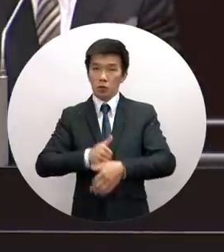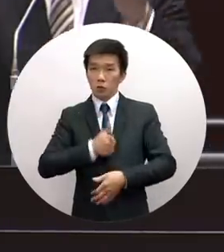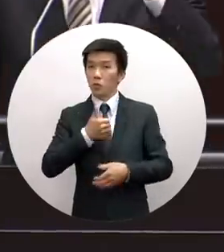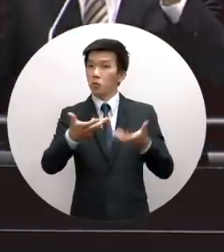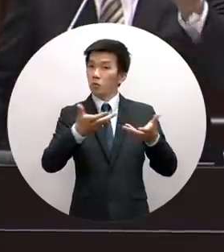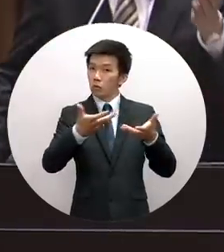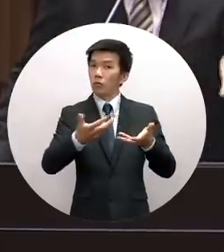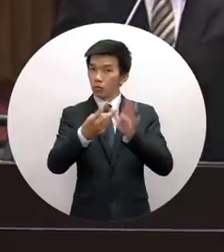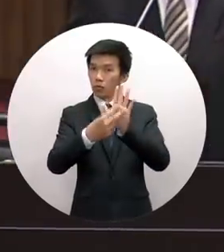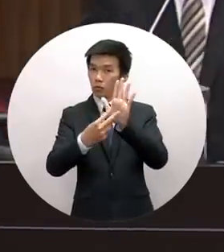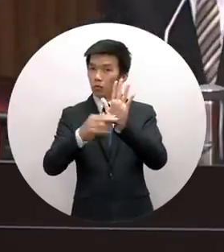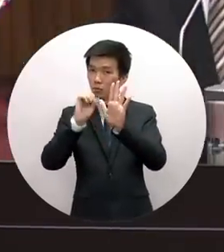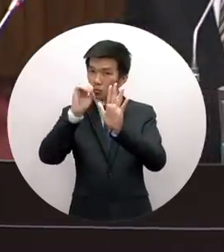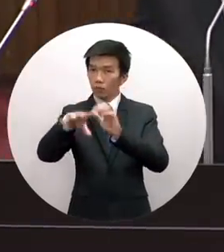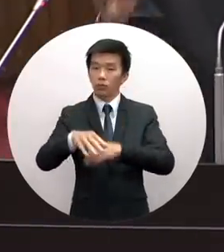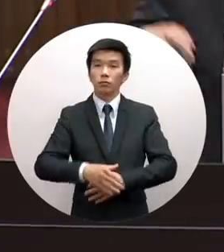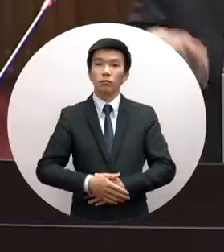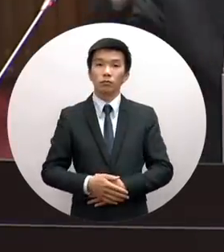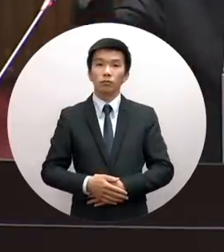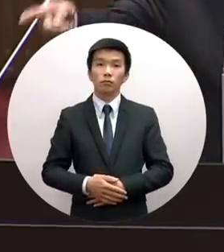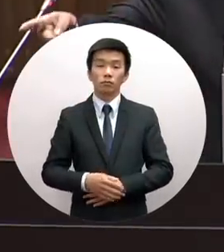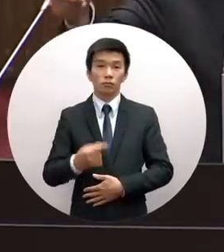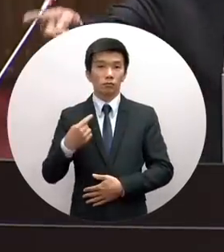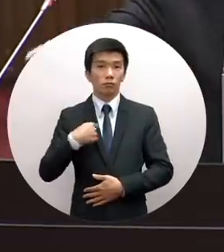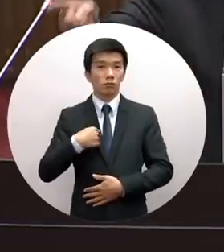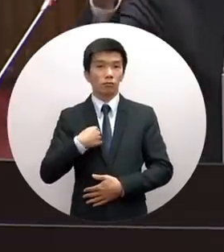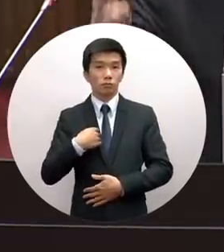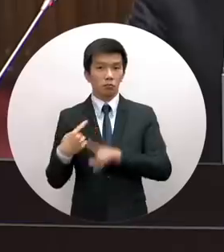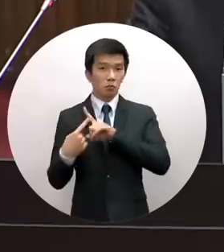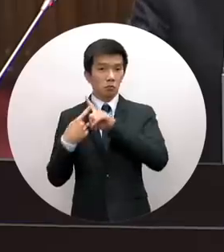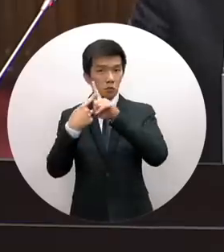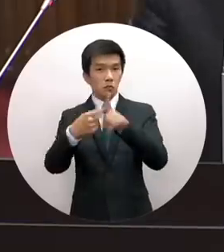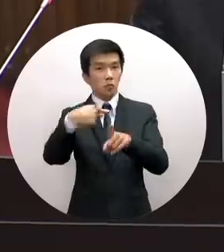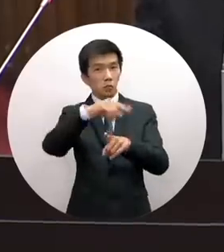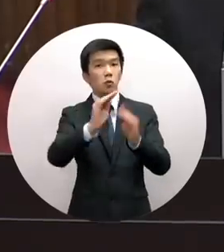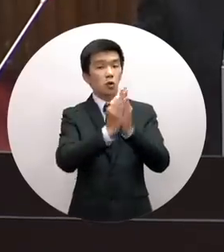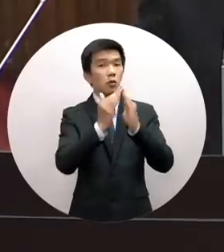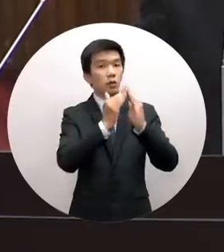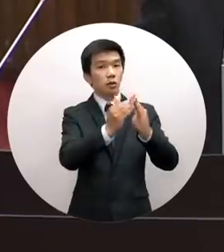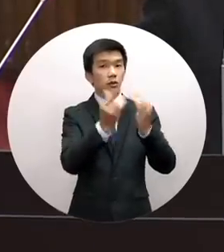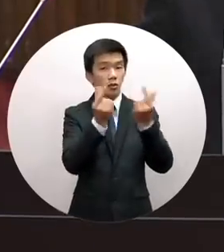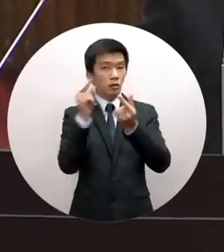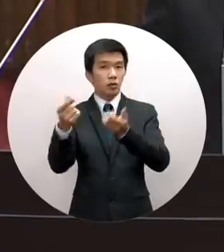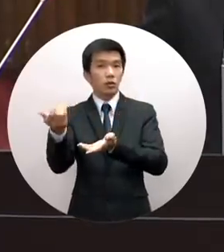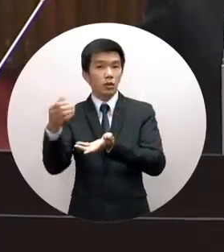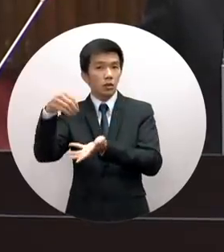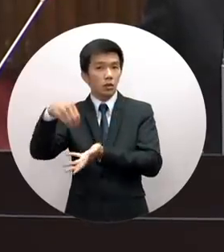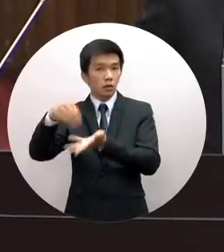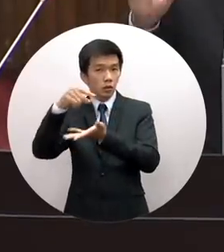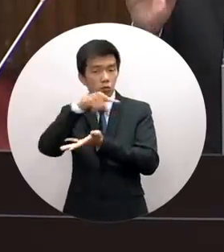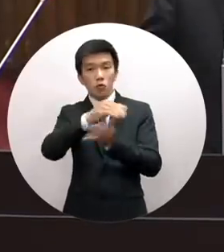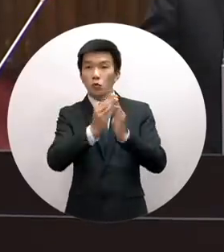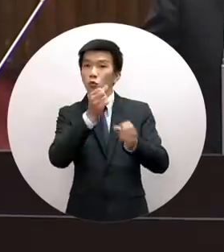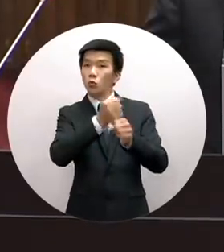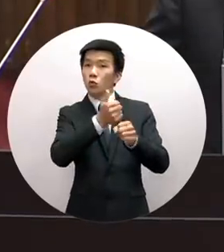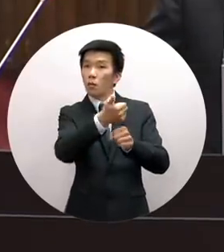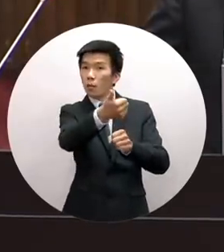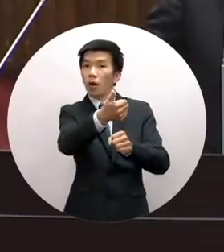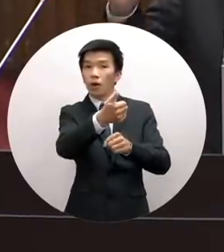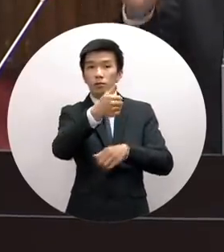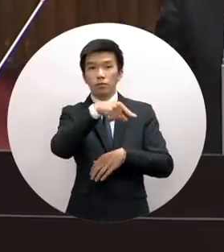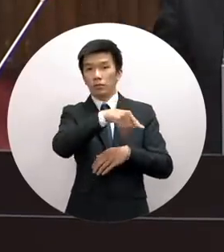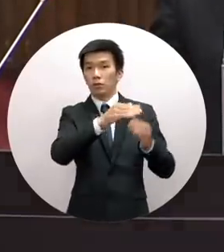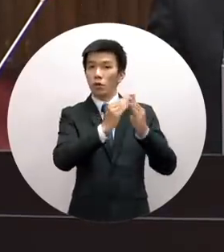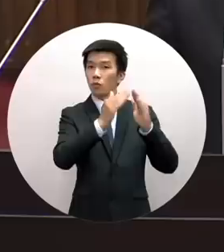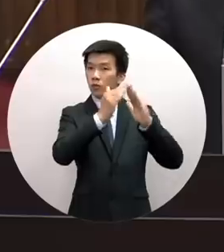例让委员做参考。我亲自去参加桃园市刚才你肯定的社会住宅，郑文灿市